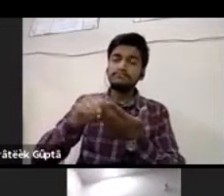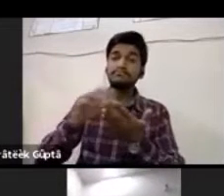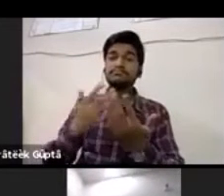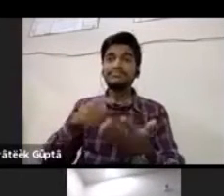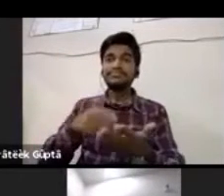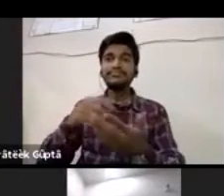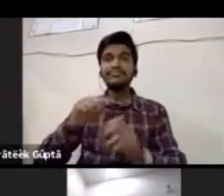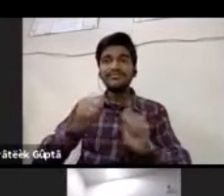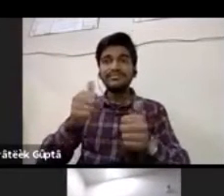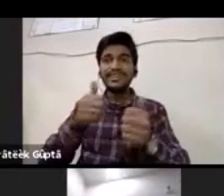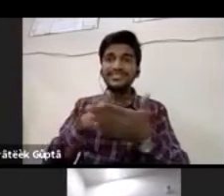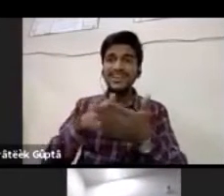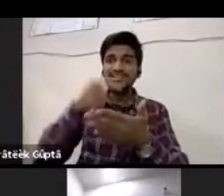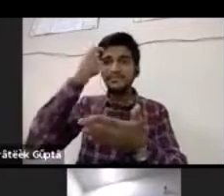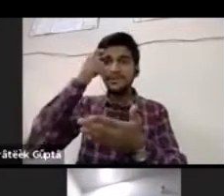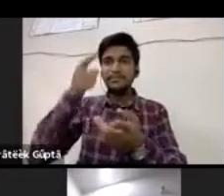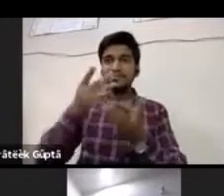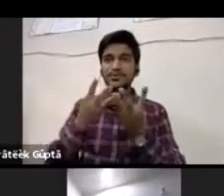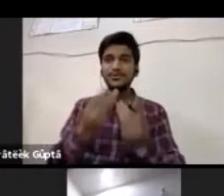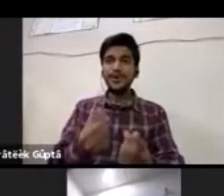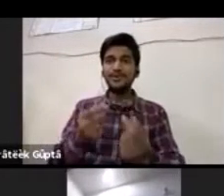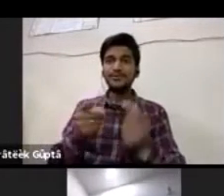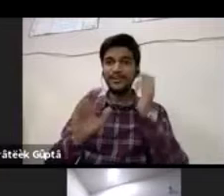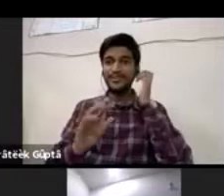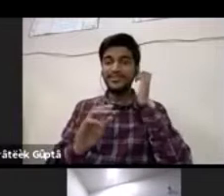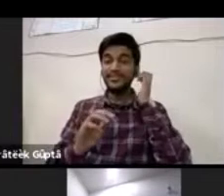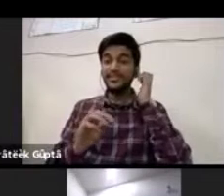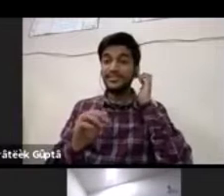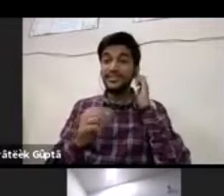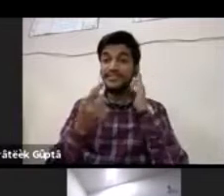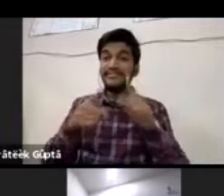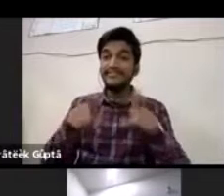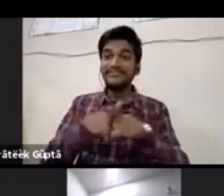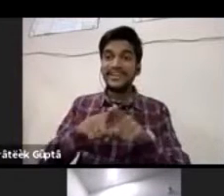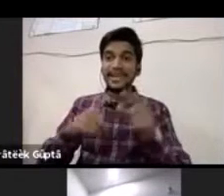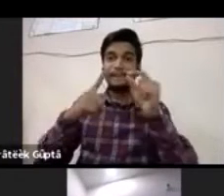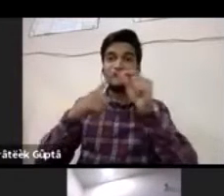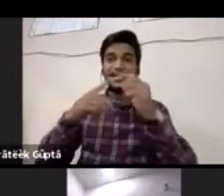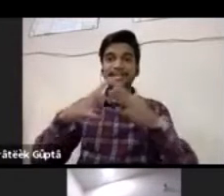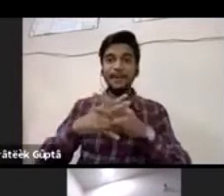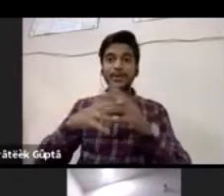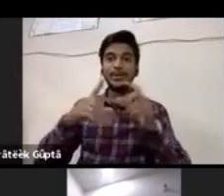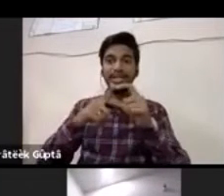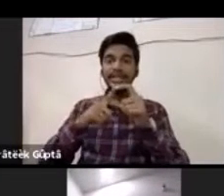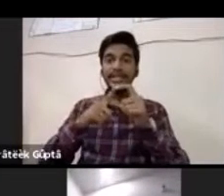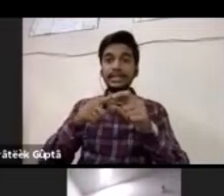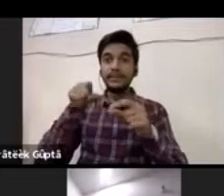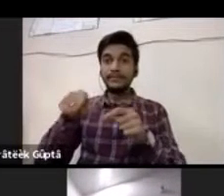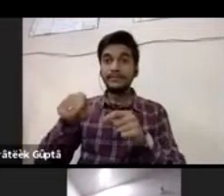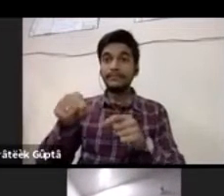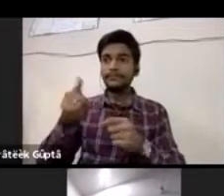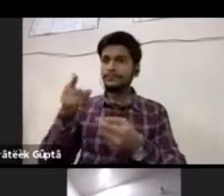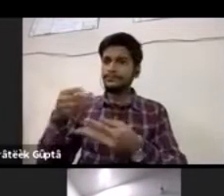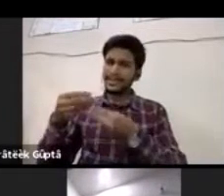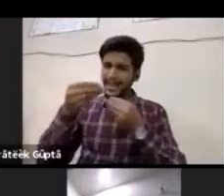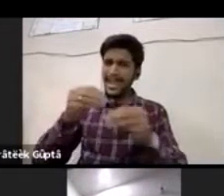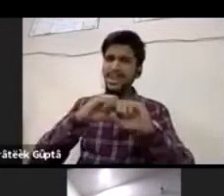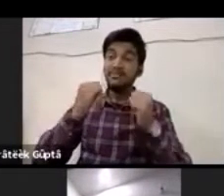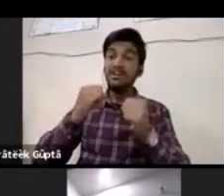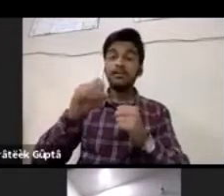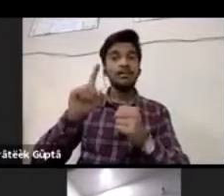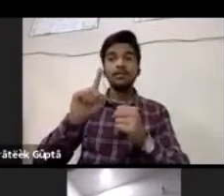and first have a faith, I can do it. Koi hamari jang hamare liye nahi lad sakta, hame hamari jang khud ladni padti hai. Aaj